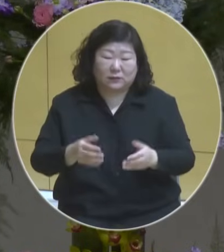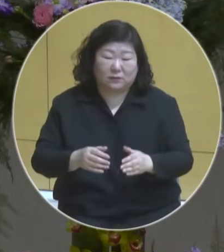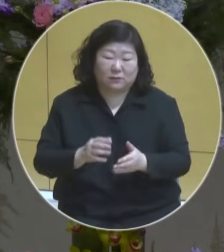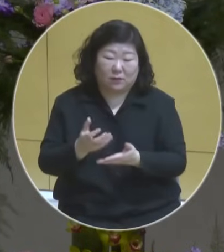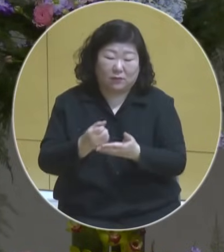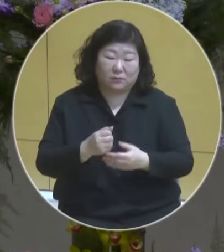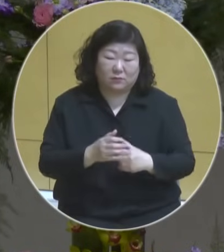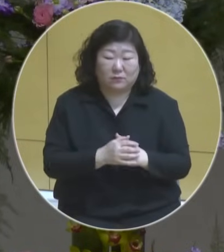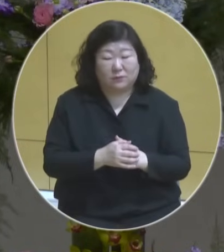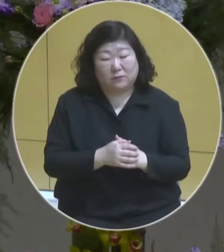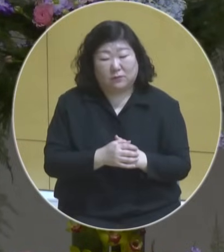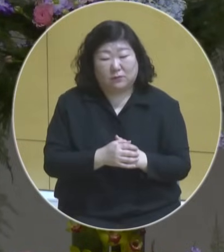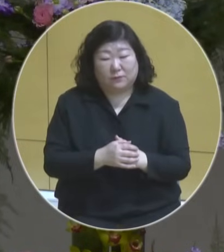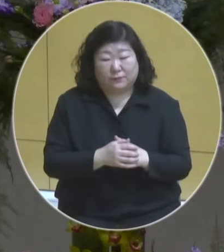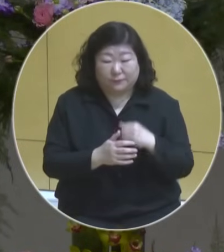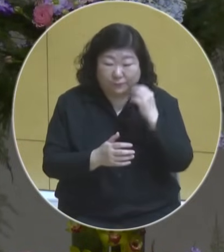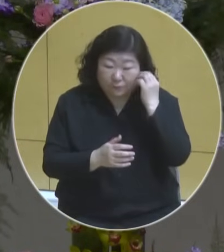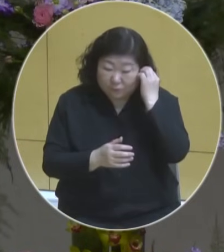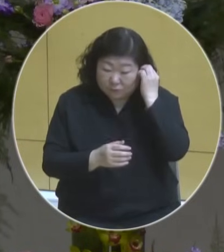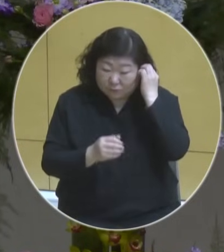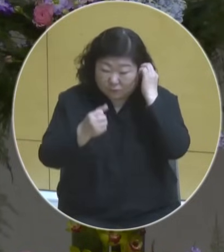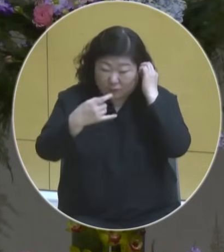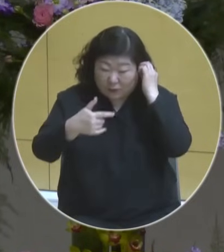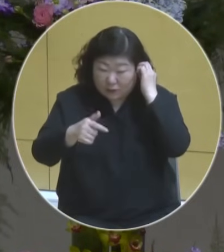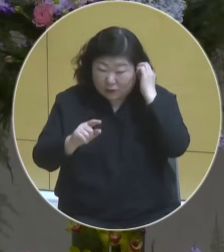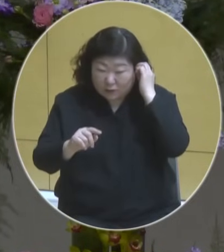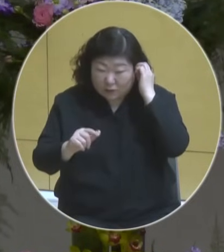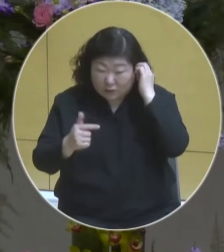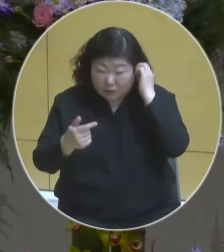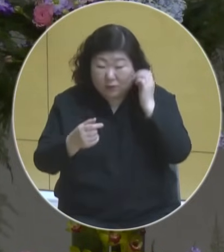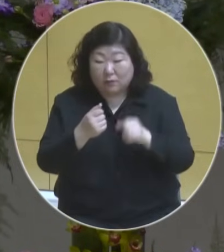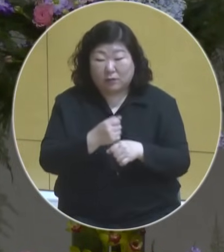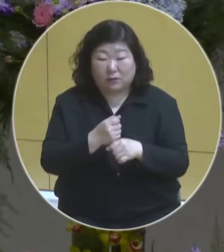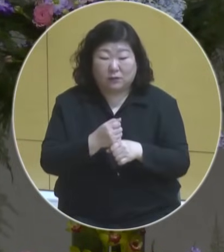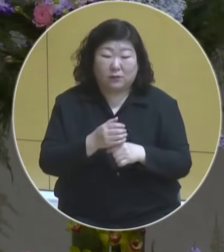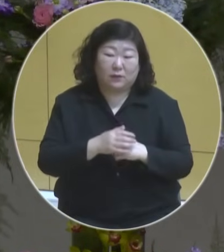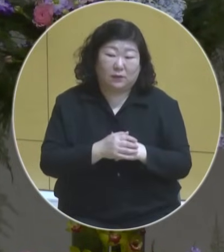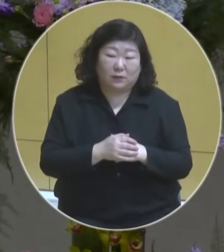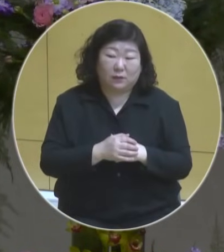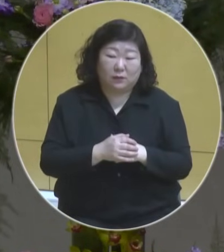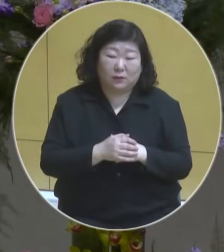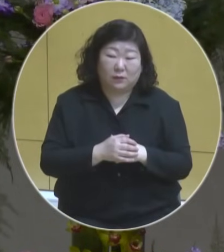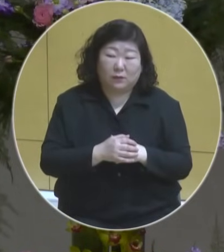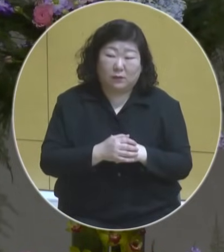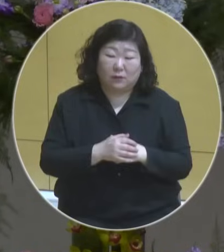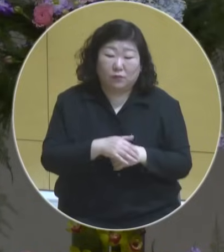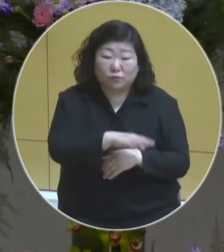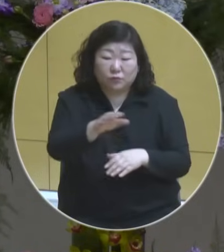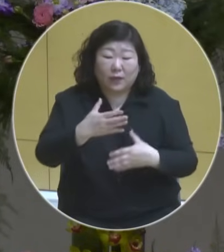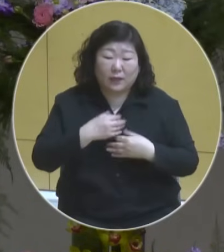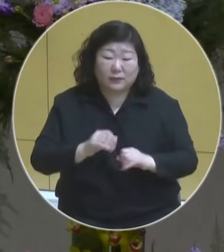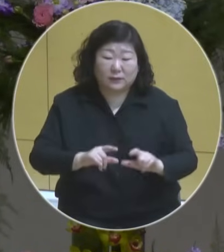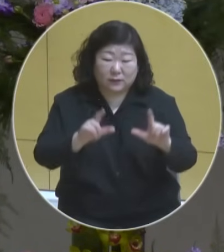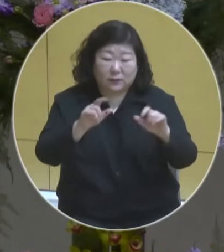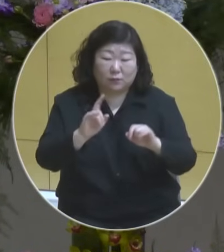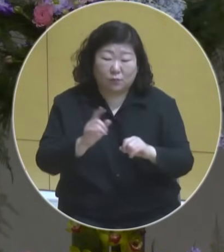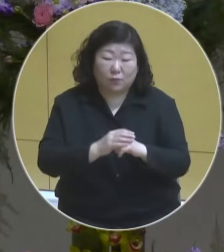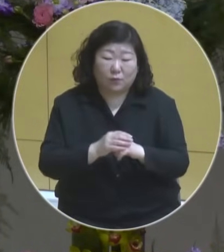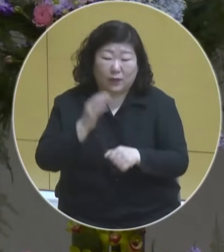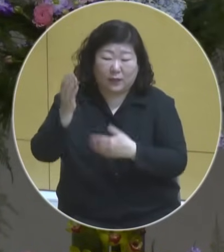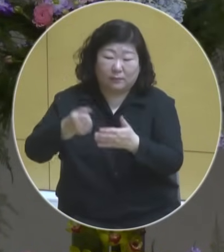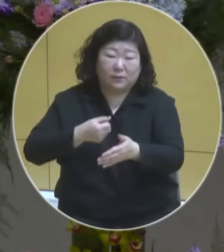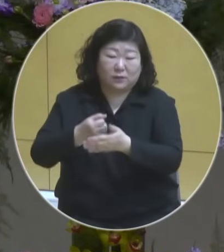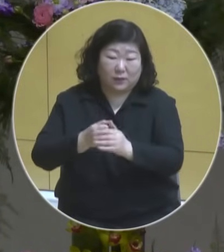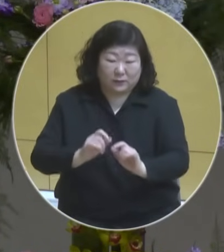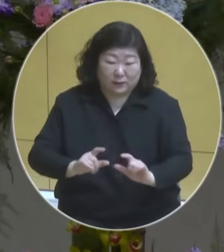우리는 무엇을 우리가 확인할 수 있습니까 아 이날은 하나님께서 정하신 날이야 아멘 그리고 그 하나님께서 우리에게 복 주시기 위해서